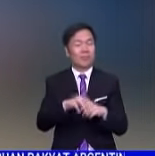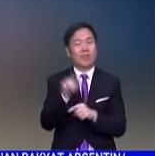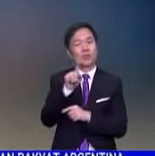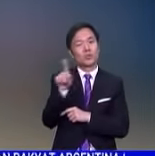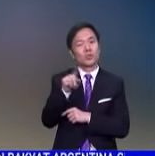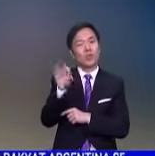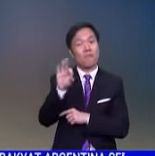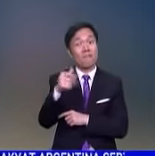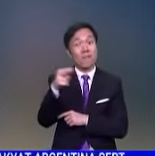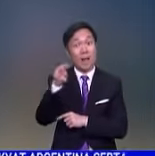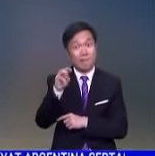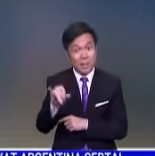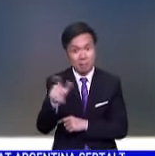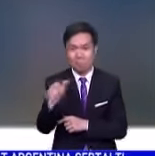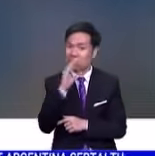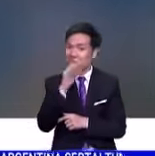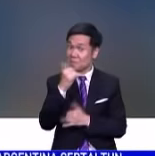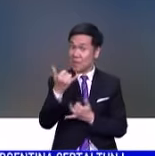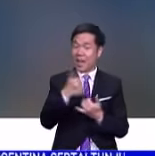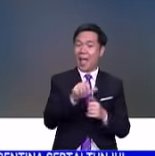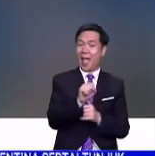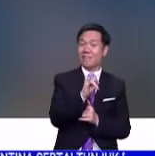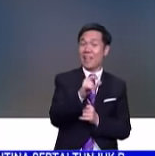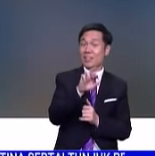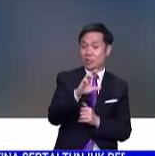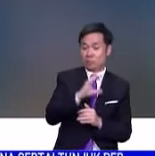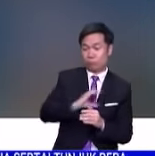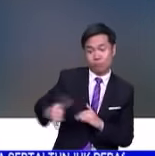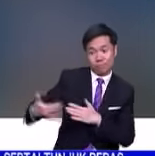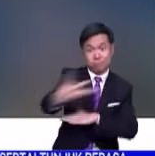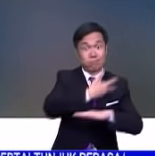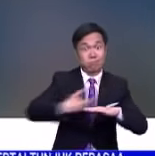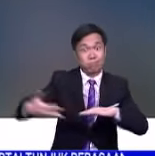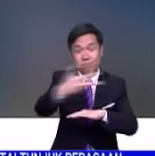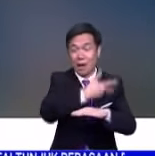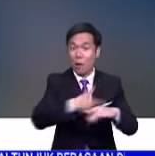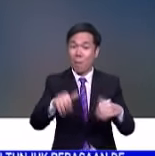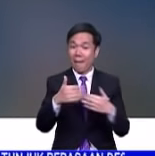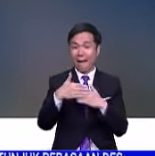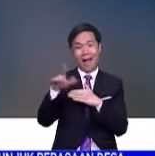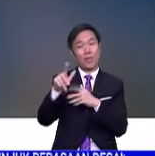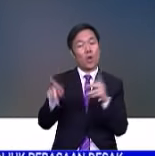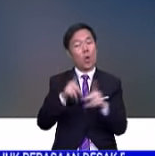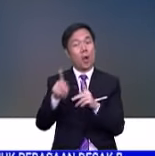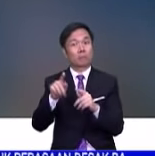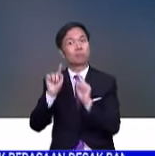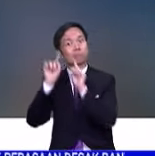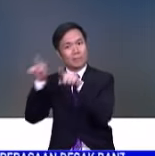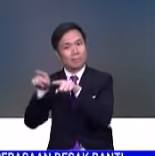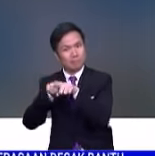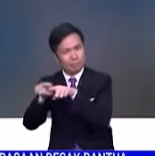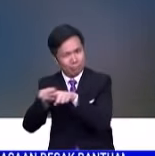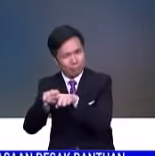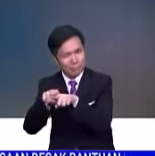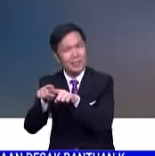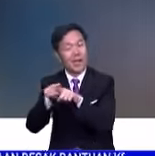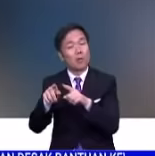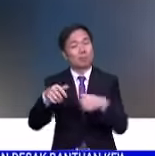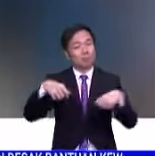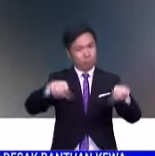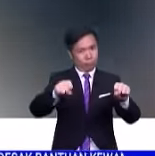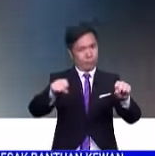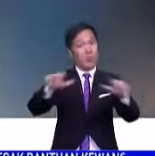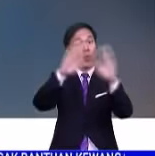Zulfahmi menjelaskan matlamat utama pasukan pembangunan SIC Racing Team adalah untuk menghantar pelumba tempatan ke kejohanan motosikal dunia seperti